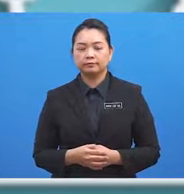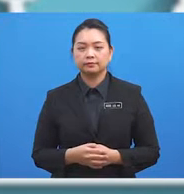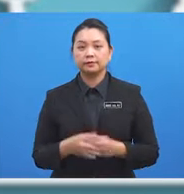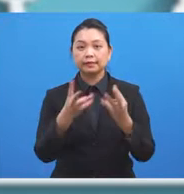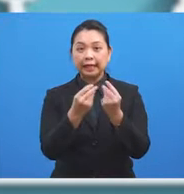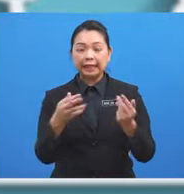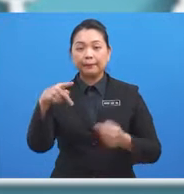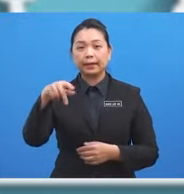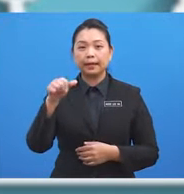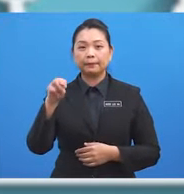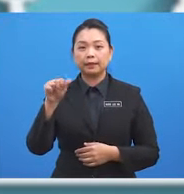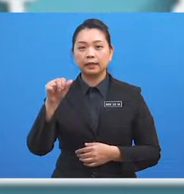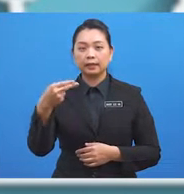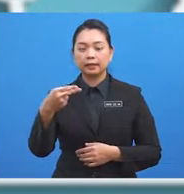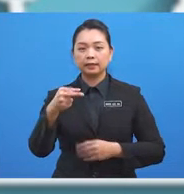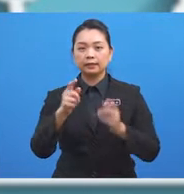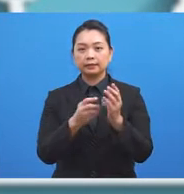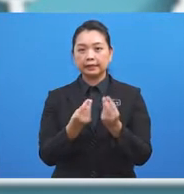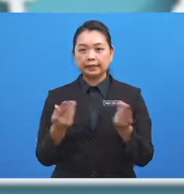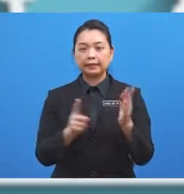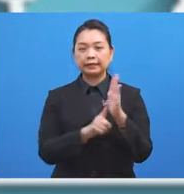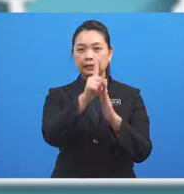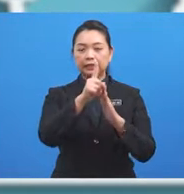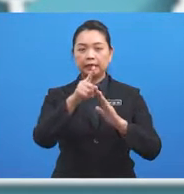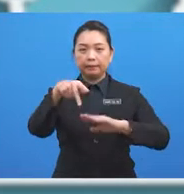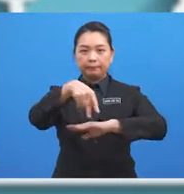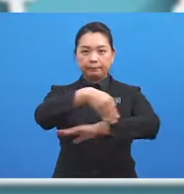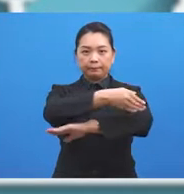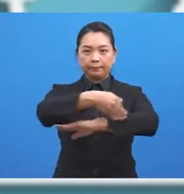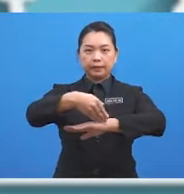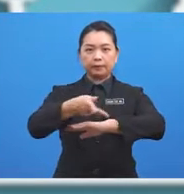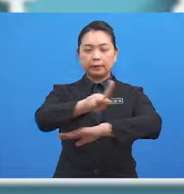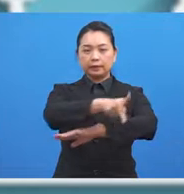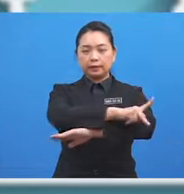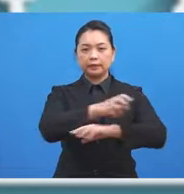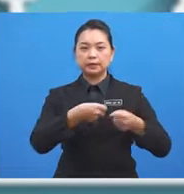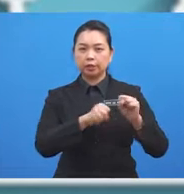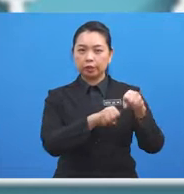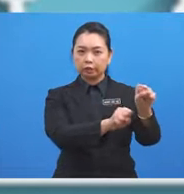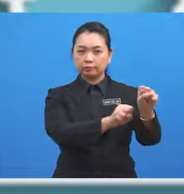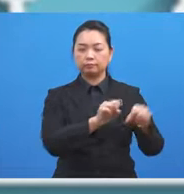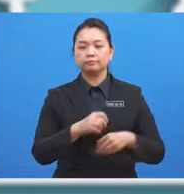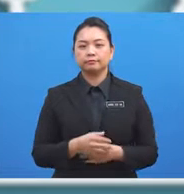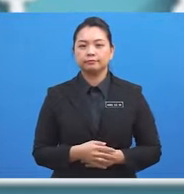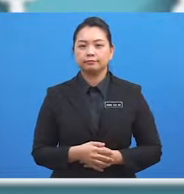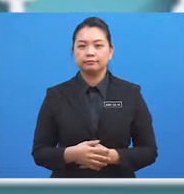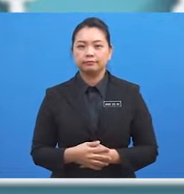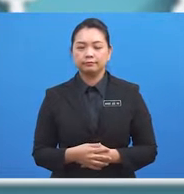tanah pamah, tanah tinggi, pinggir pantai dan saliran.